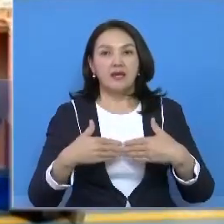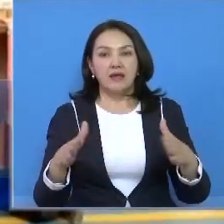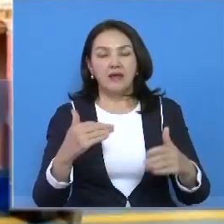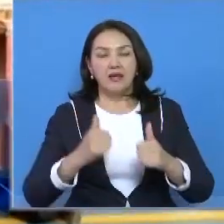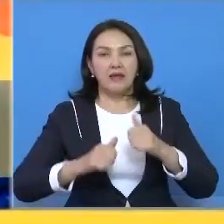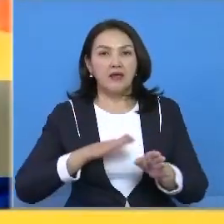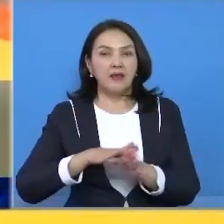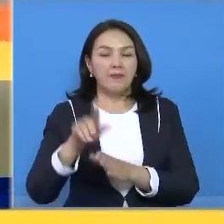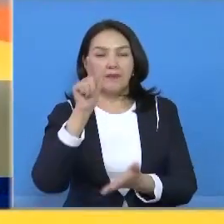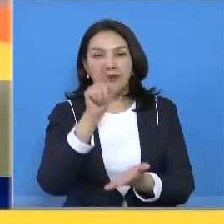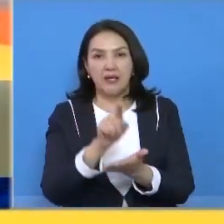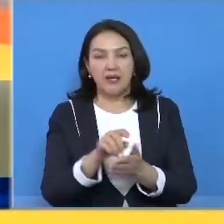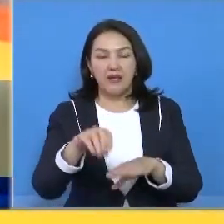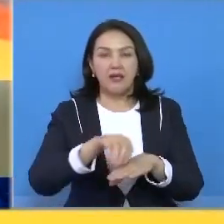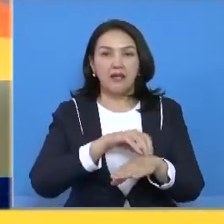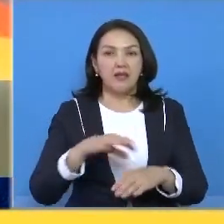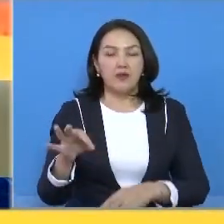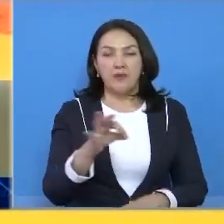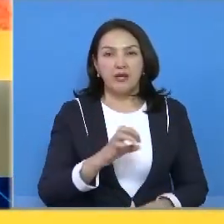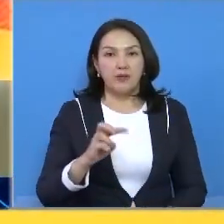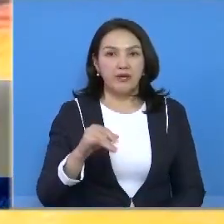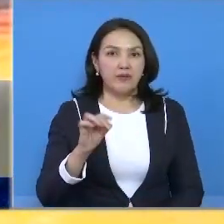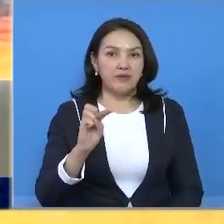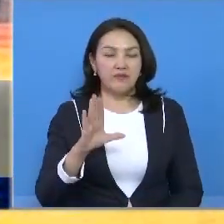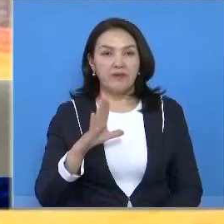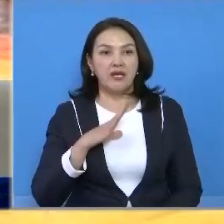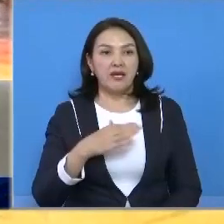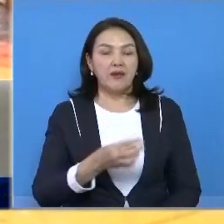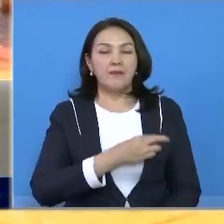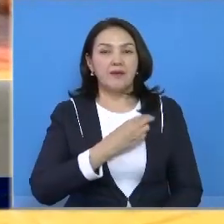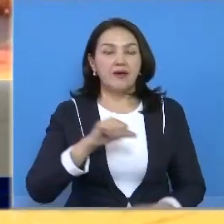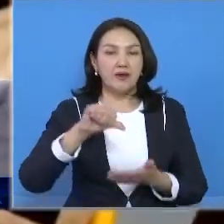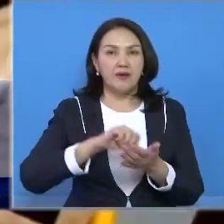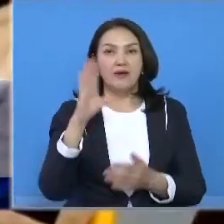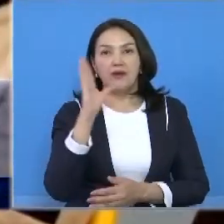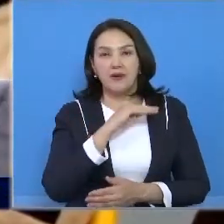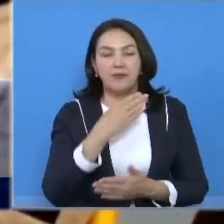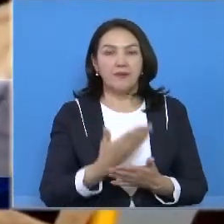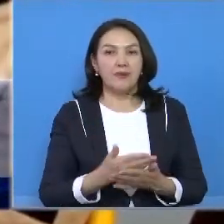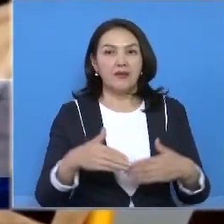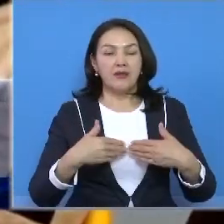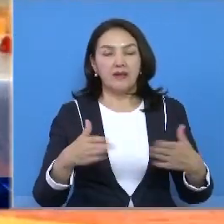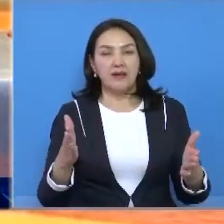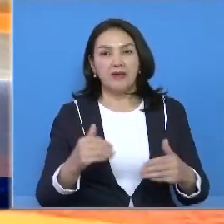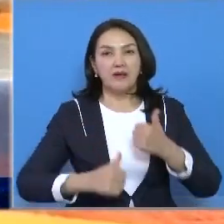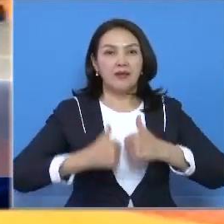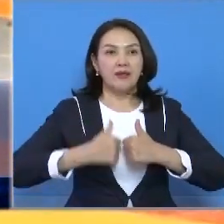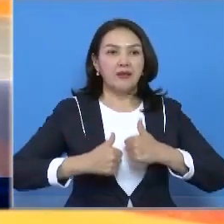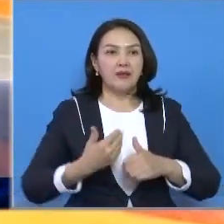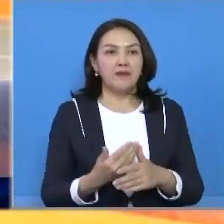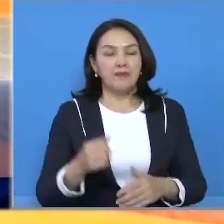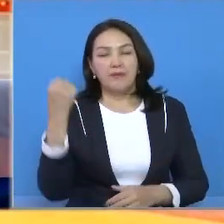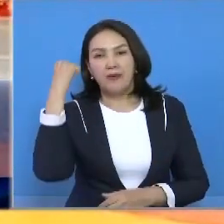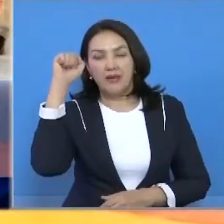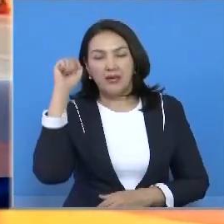турнира исполняющий обязанности акима Мугалжарского района Бекбулат Кульмагамбетов пожелал участникам удачи. В ходе открытого турнира были определены